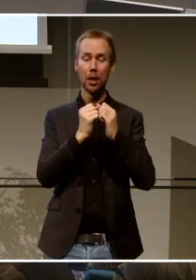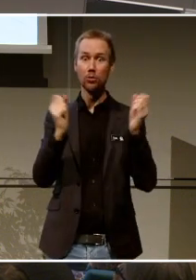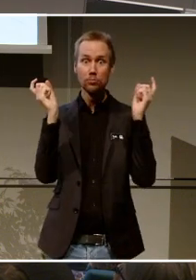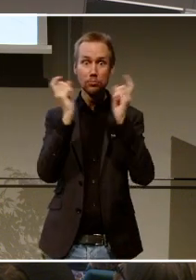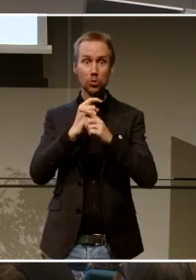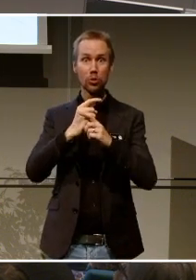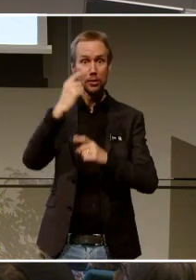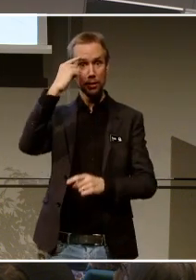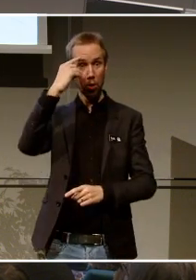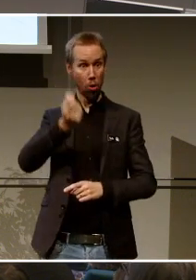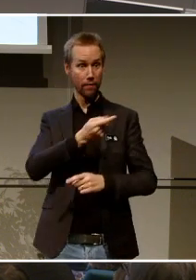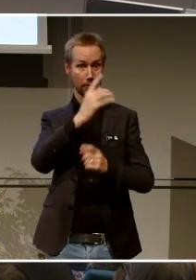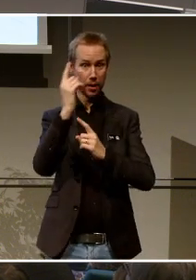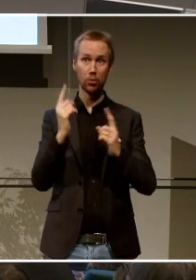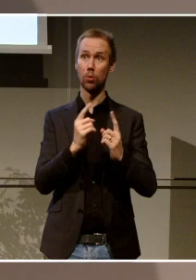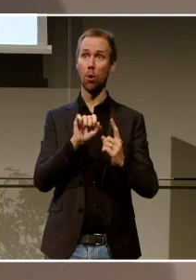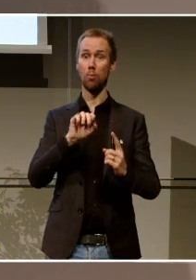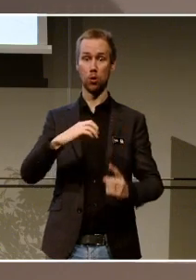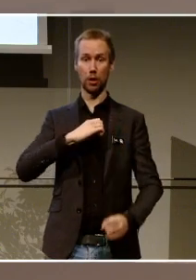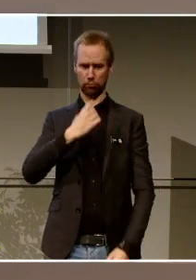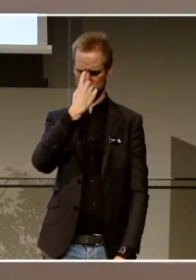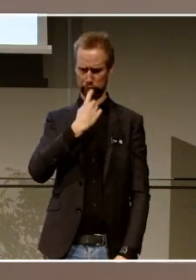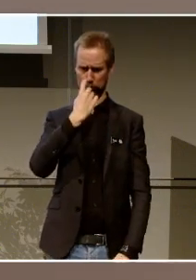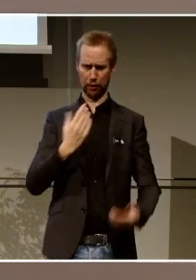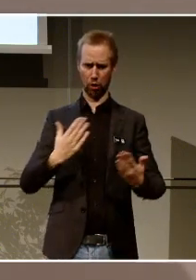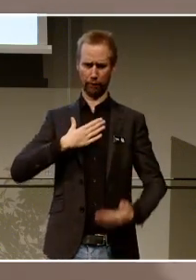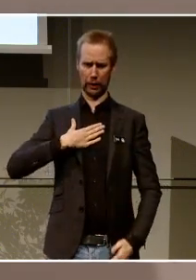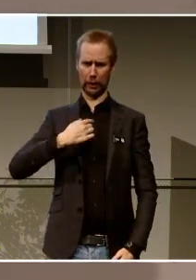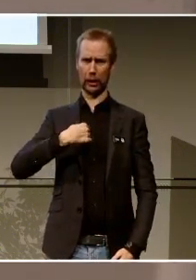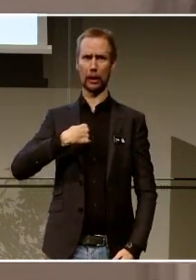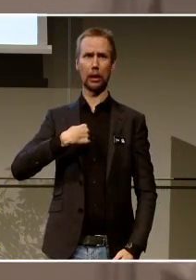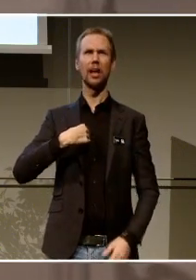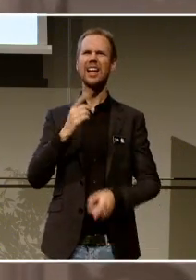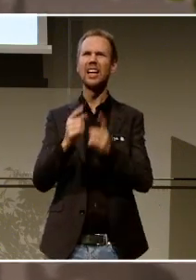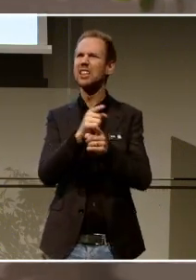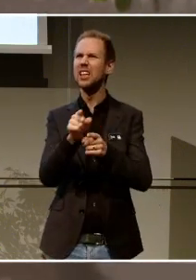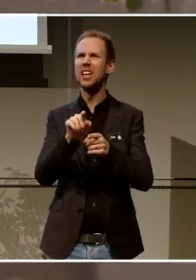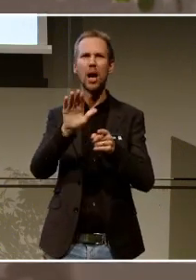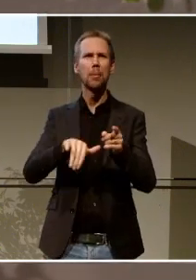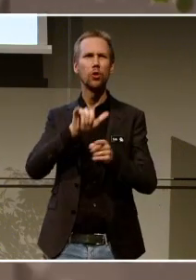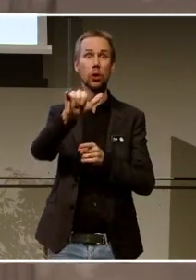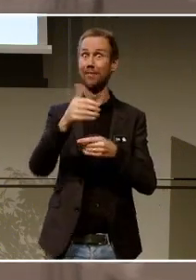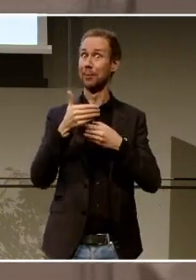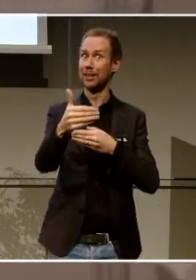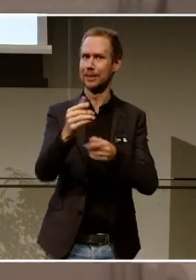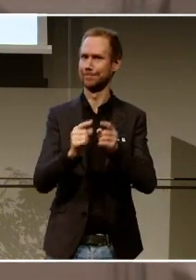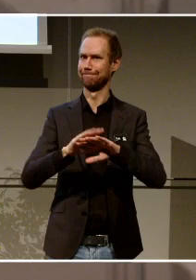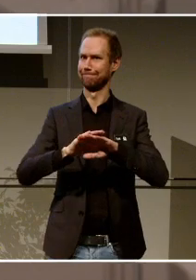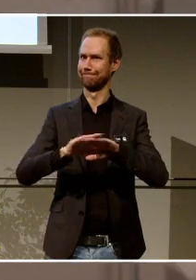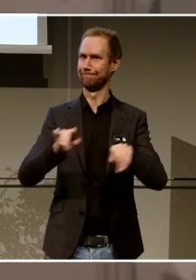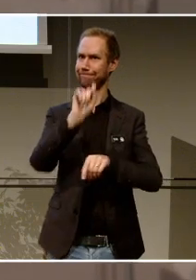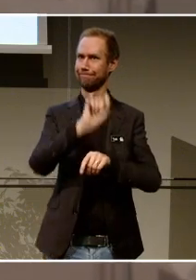inte är så att vi själva förstår först vad vi vill. Om ni någon gång har flugit, vilket vi kanske inte ska i framtiden, men då har vi den